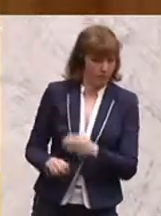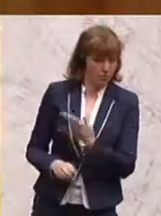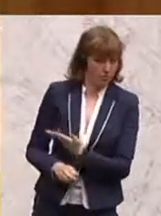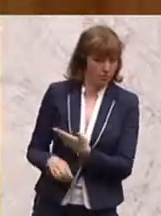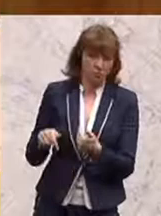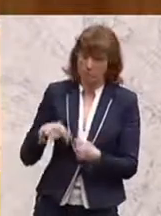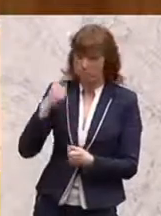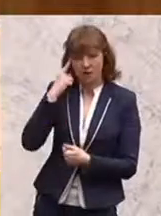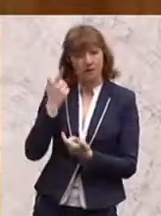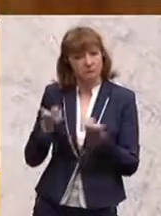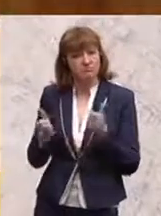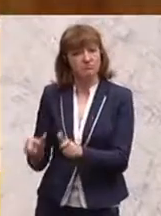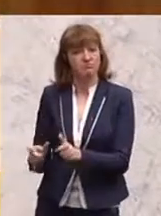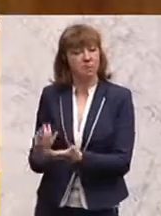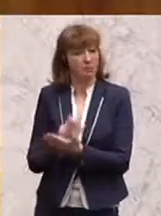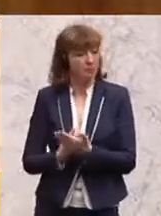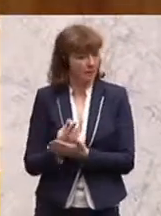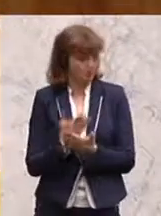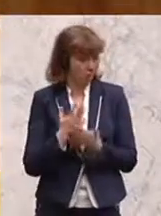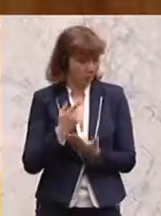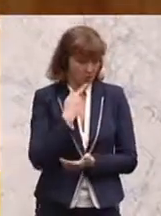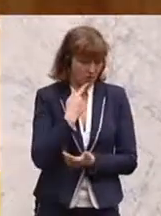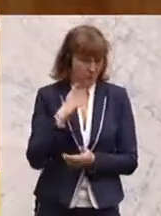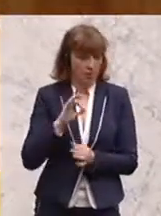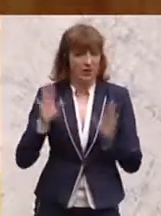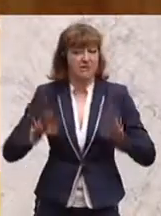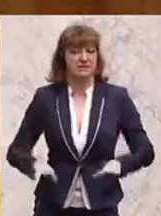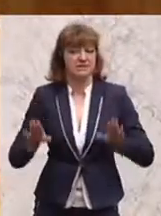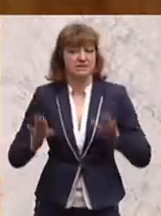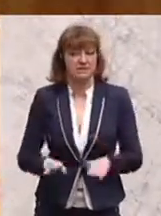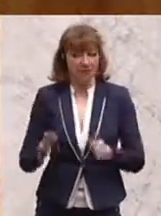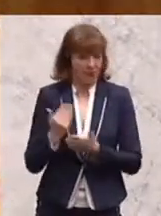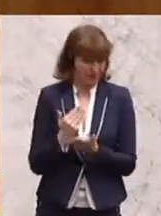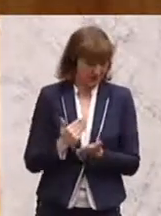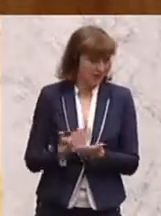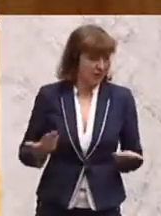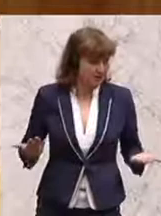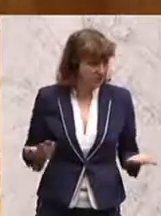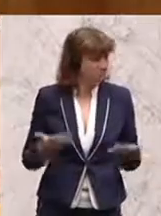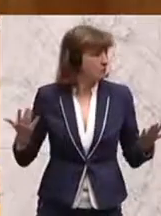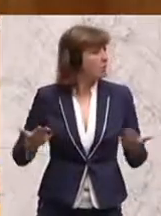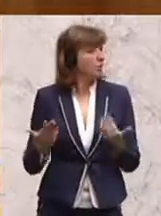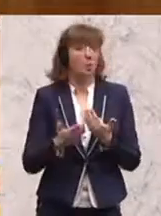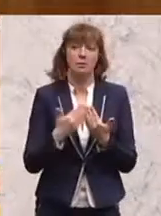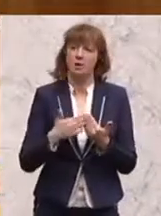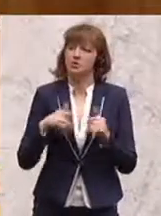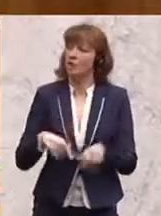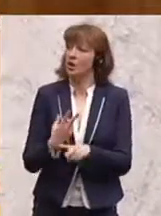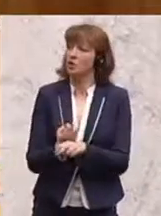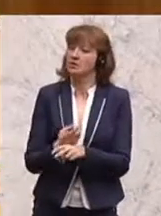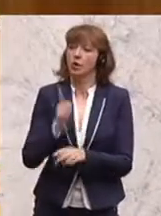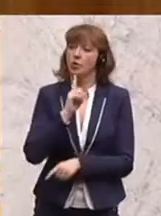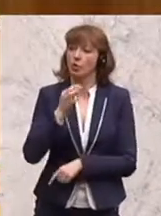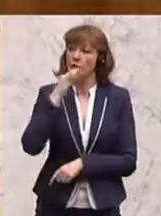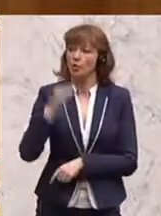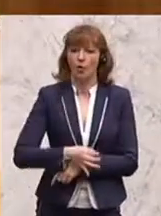man an die Prävention gehen. Stichwort Bildung wurde bereits erwähnt, aber auch Islamgesetz. Wo sind denn die Maßnahmen, dass man sagt, in Österreich soll man eben nur auf